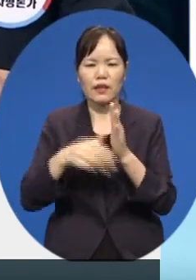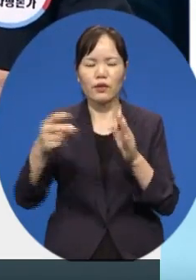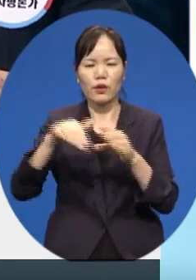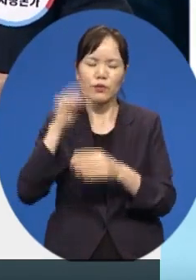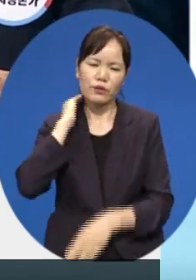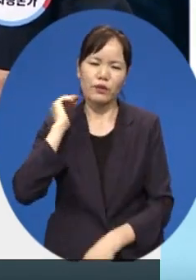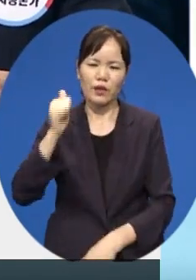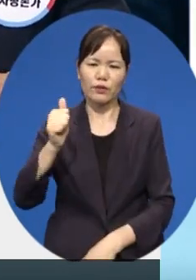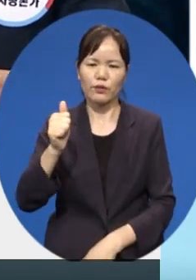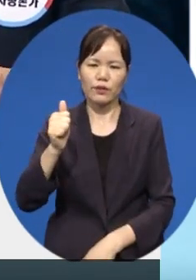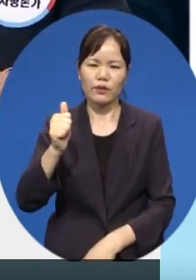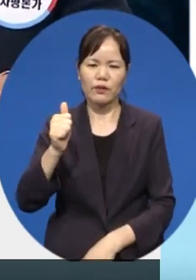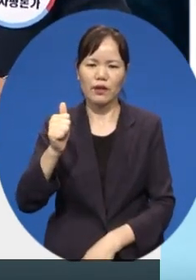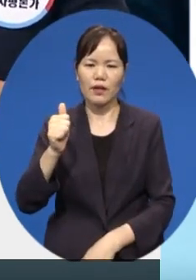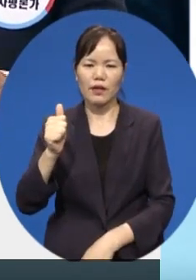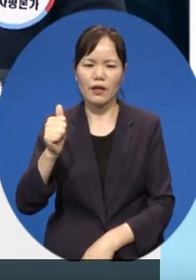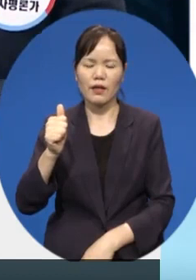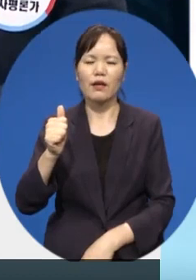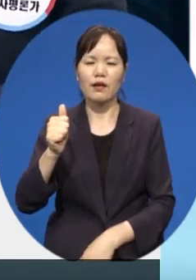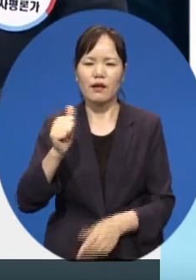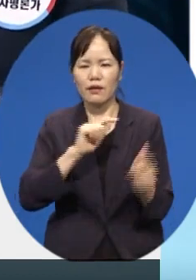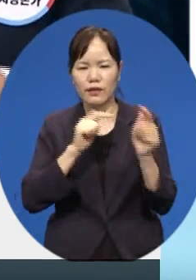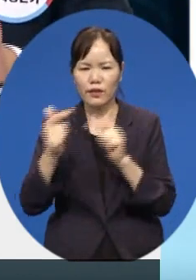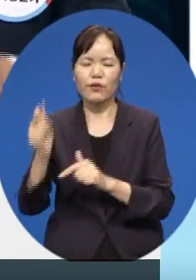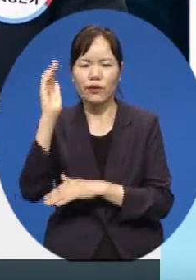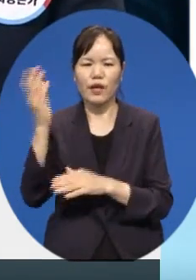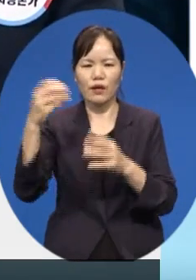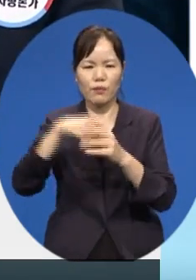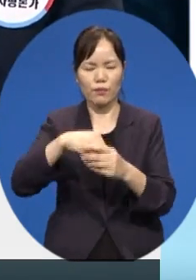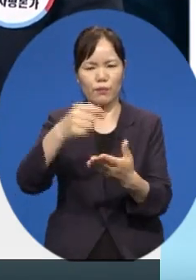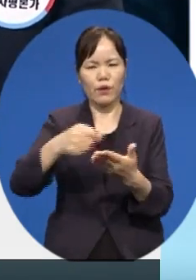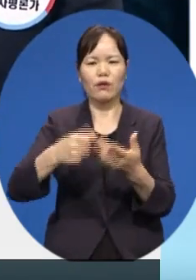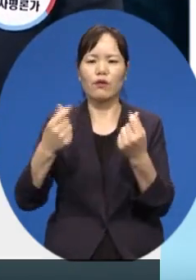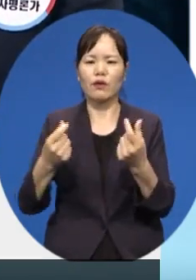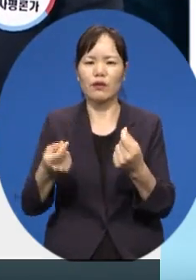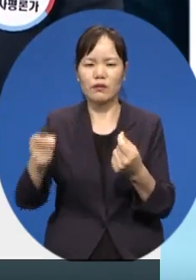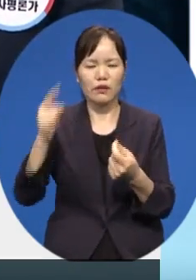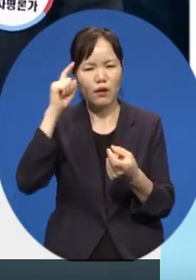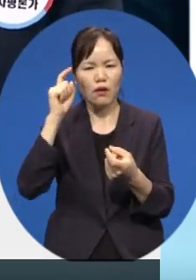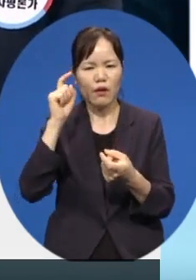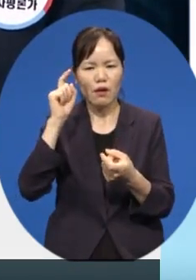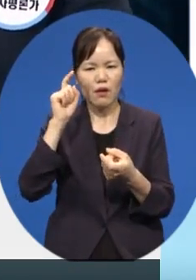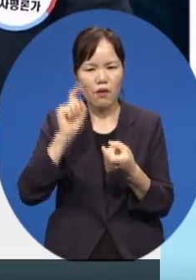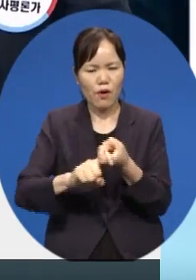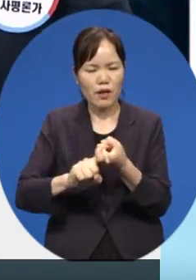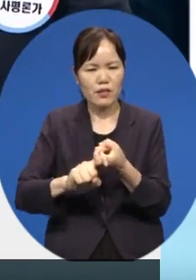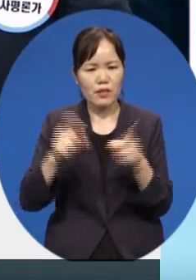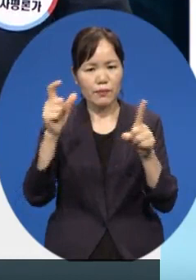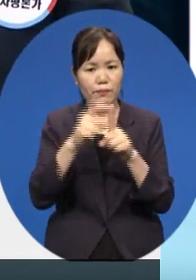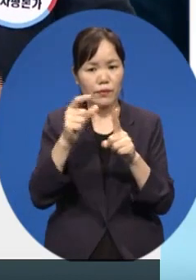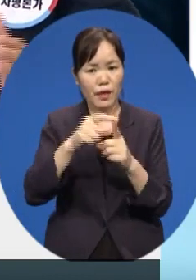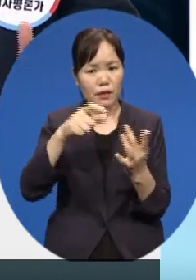대통령과 겪었던 그런 시시콜콜한 얘기들을 좀 담아낸 것 같은데 그런 화제가 될 법한 어떤 발언이라든가 단어